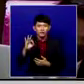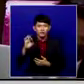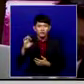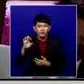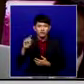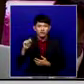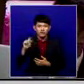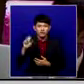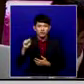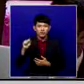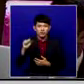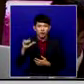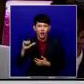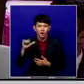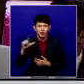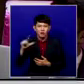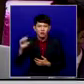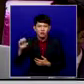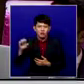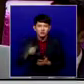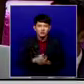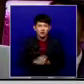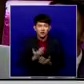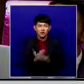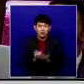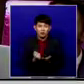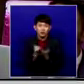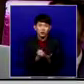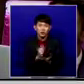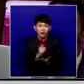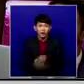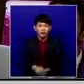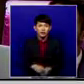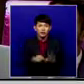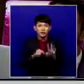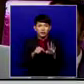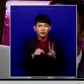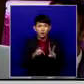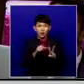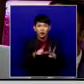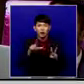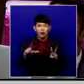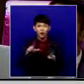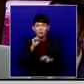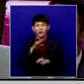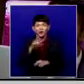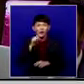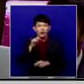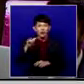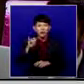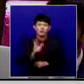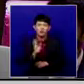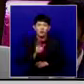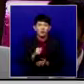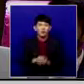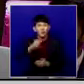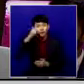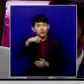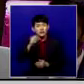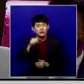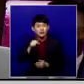2ล้านล้านเข้าไปทำไมครับนี่ไม่ต้องไปบอกว่า AI หรอกครับคนไทยใช่ไหมถ้า